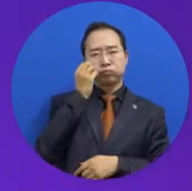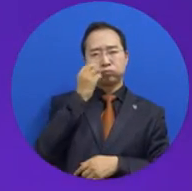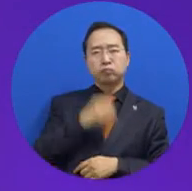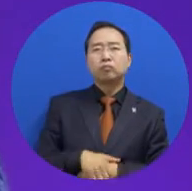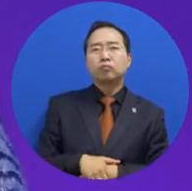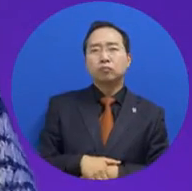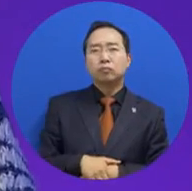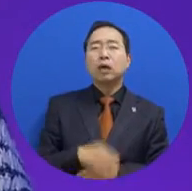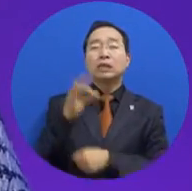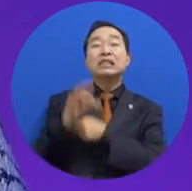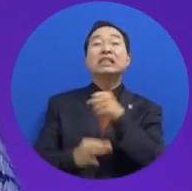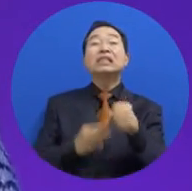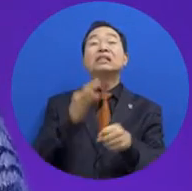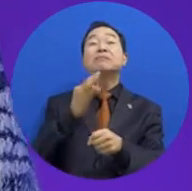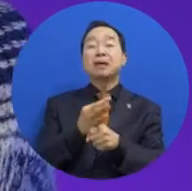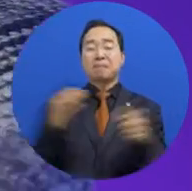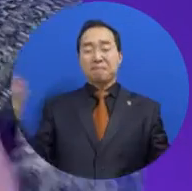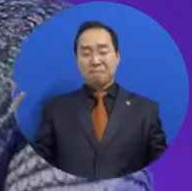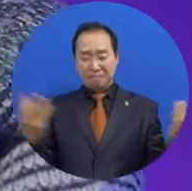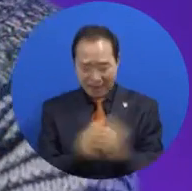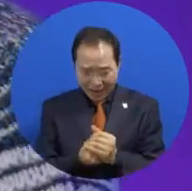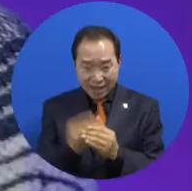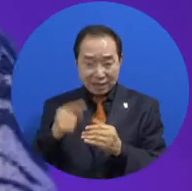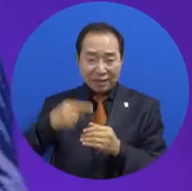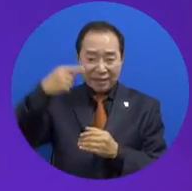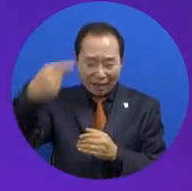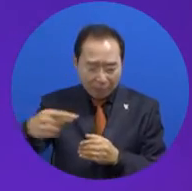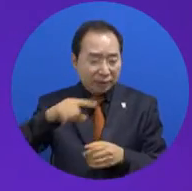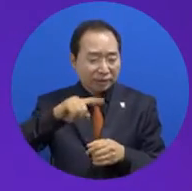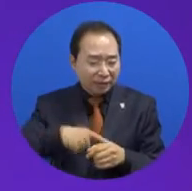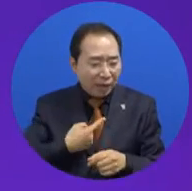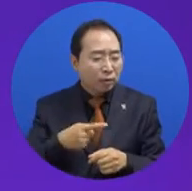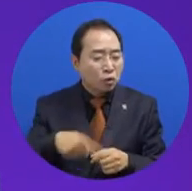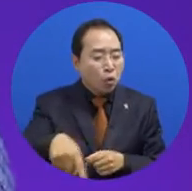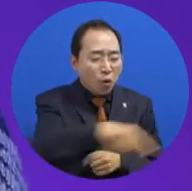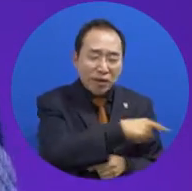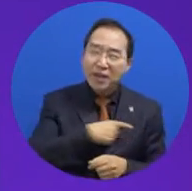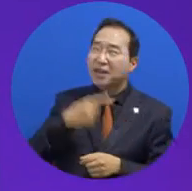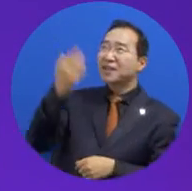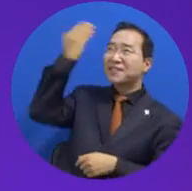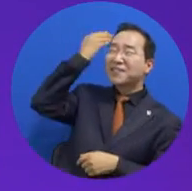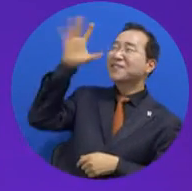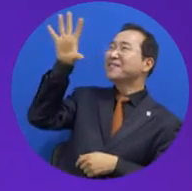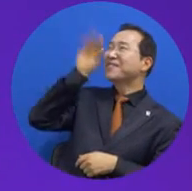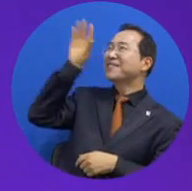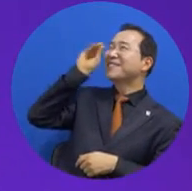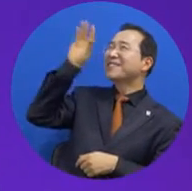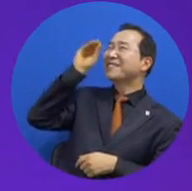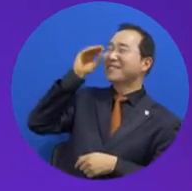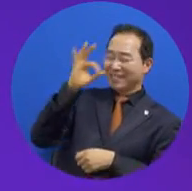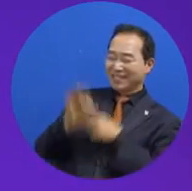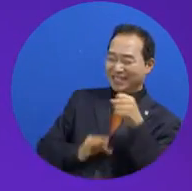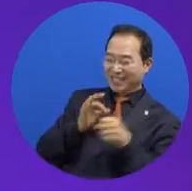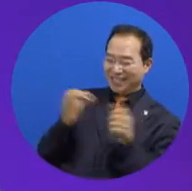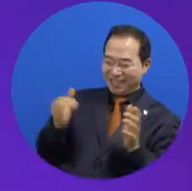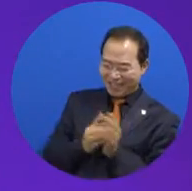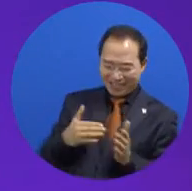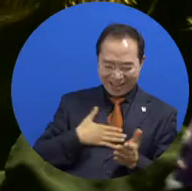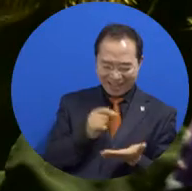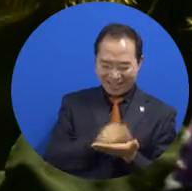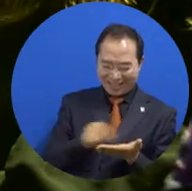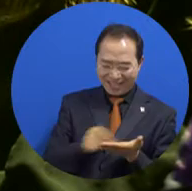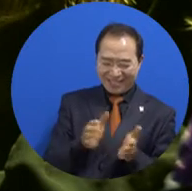좀 이상하다. 한 10년이 되면 이제 지역사회에도 그 저자들이 탄생해야